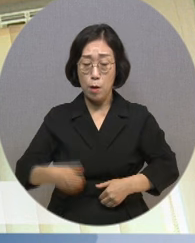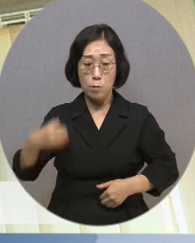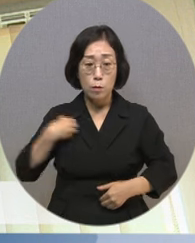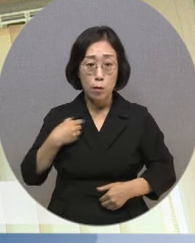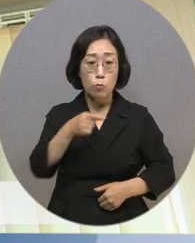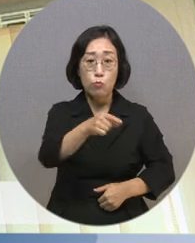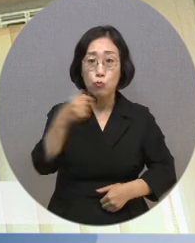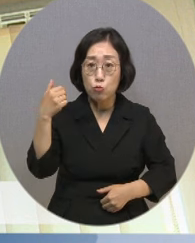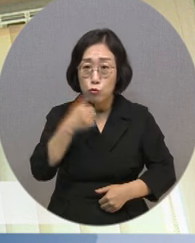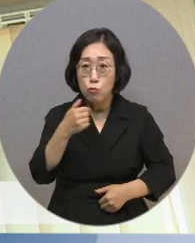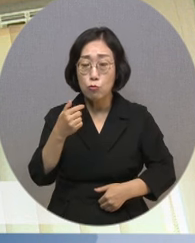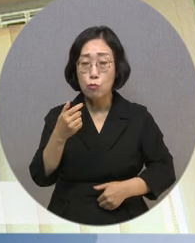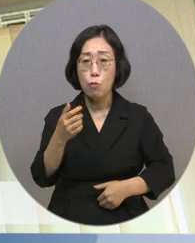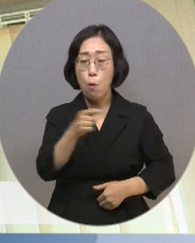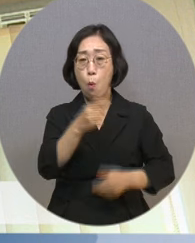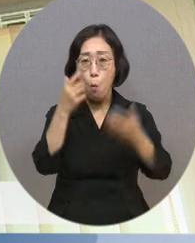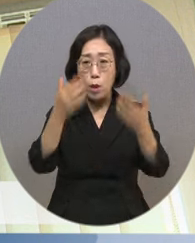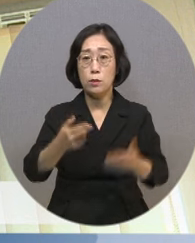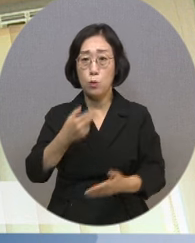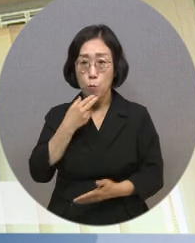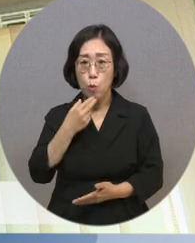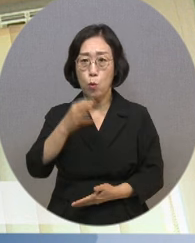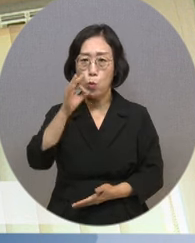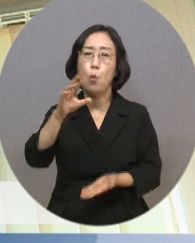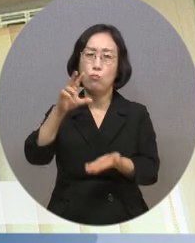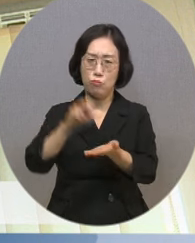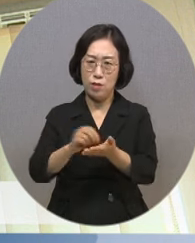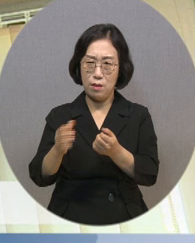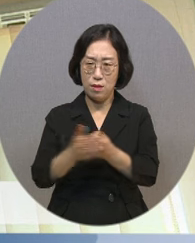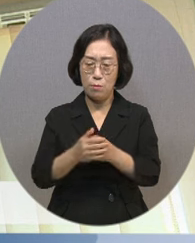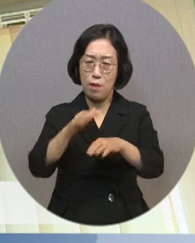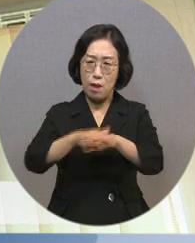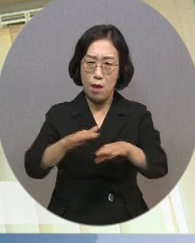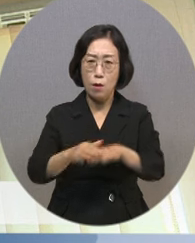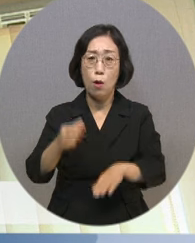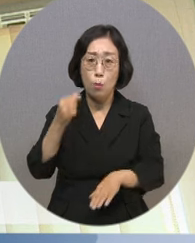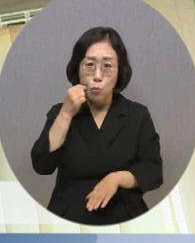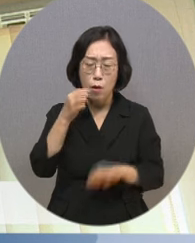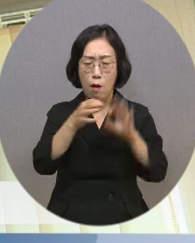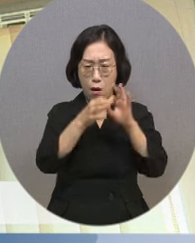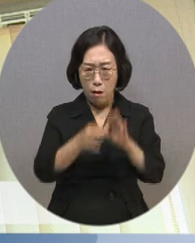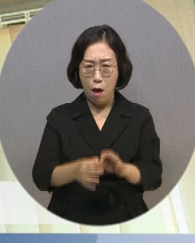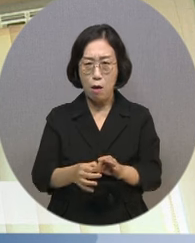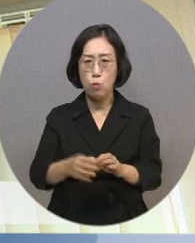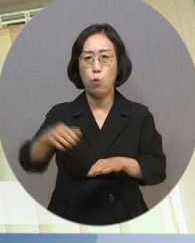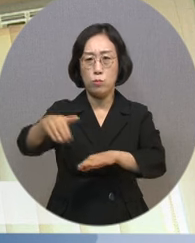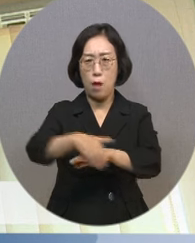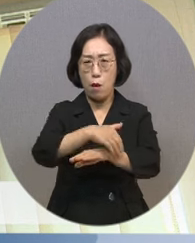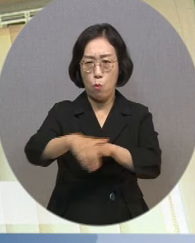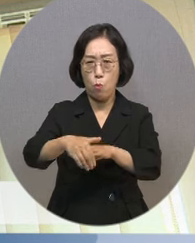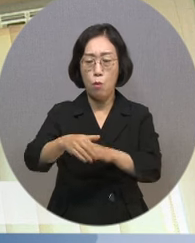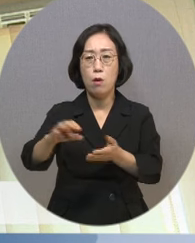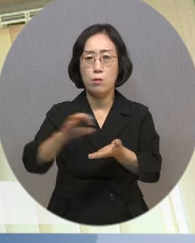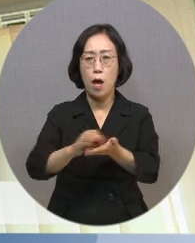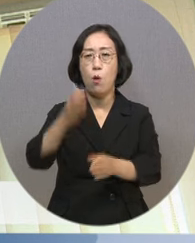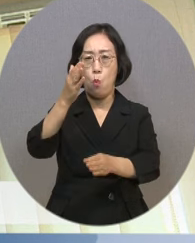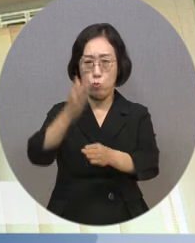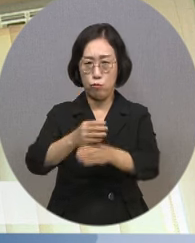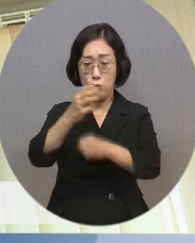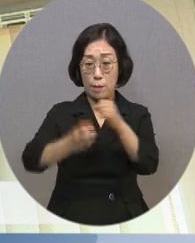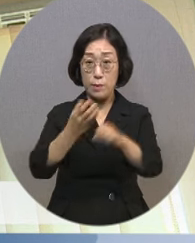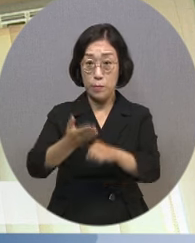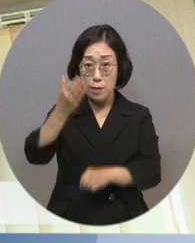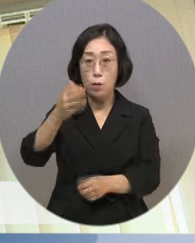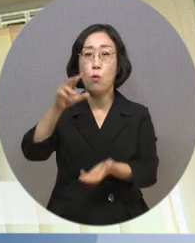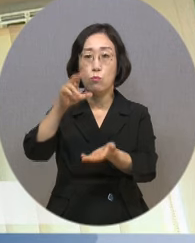곳이 명확하지 않고 예산상의 문제로 해결되지 않은 채 운영되고 있습니다. 30년이 넘은 사회복지관의 노후화